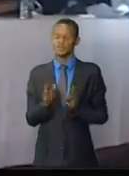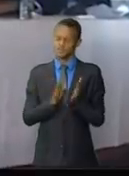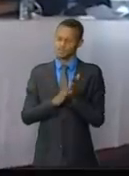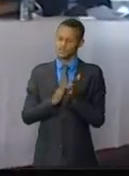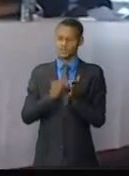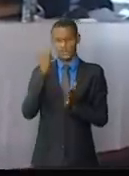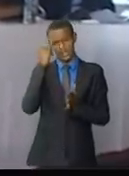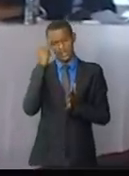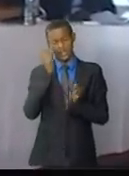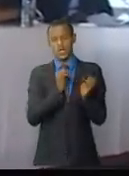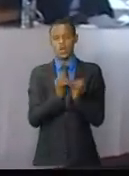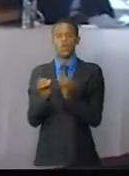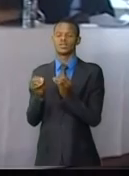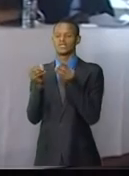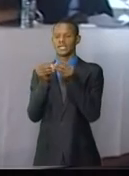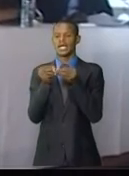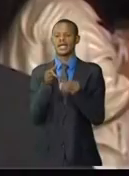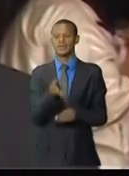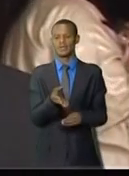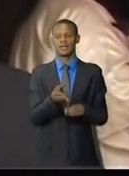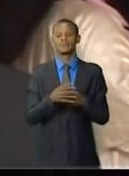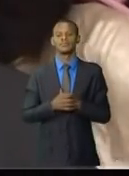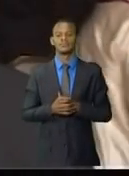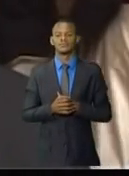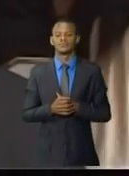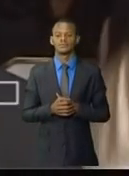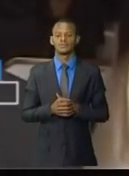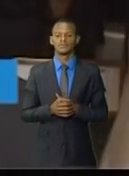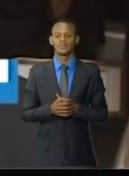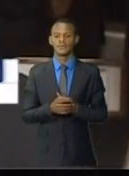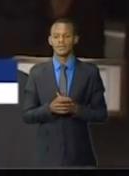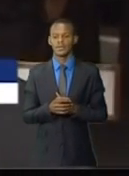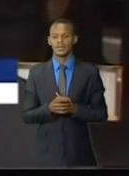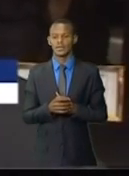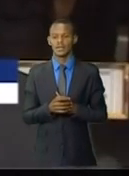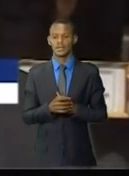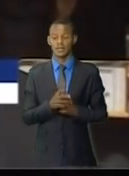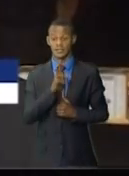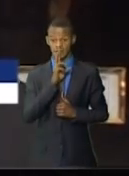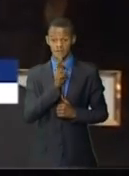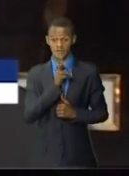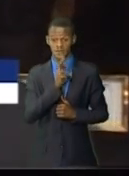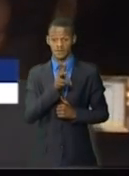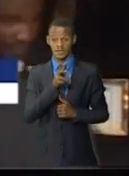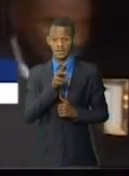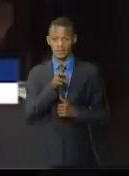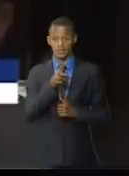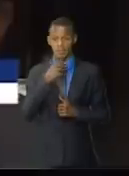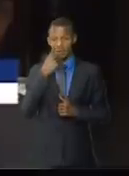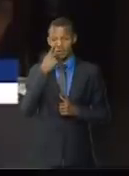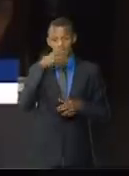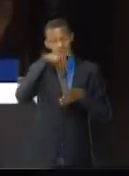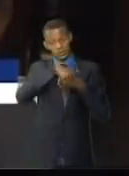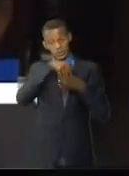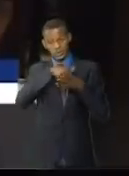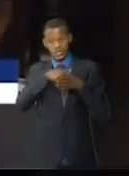SAROI. Dans le secteur des mines, la femme, elle était presque, il y a plus de 25-30 ans, absente. Aujourd'hui, lorsqu'on